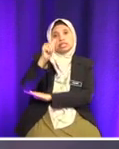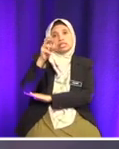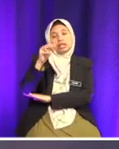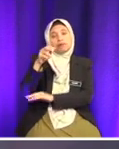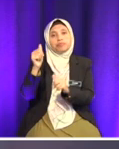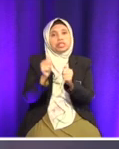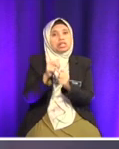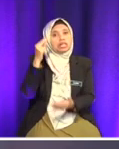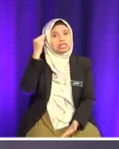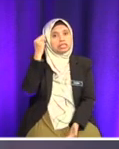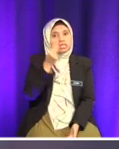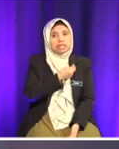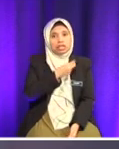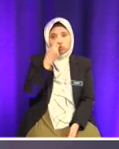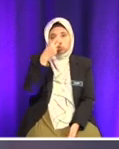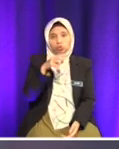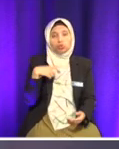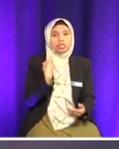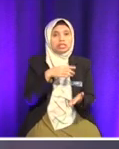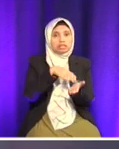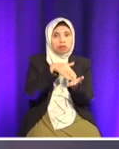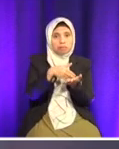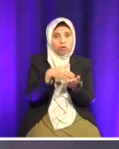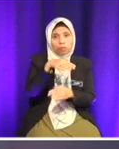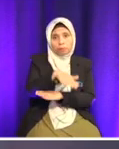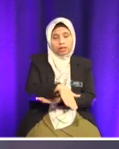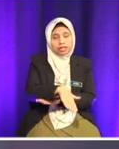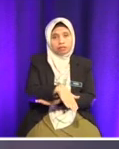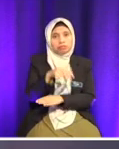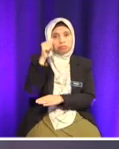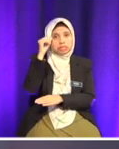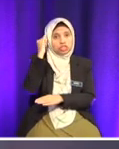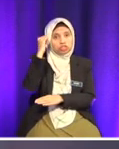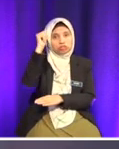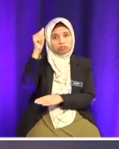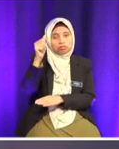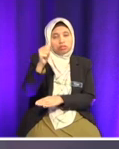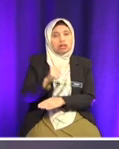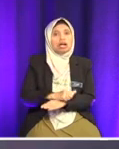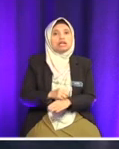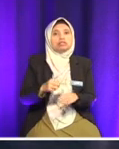niat untuk kita bangun malam Insyaallah mudah-mudahan Iya betul